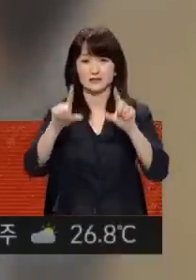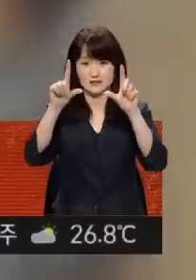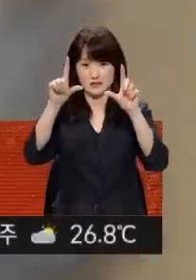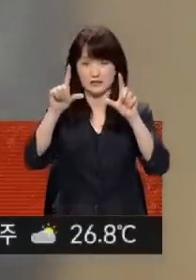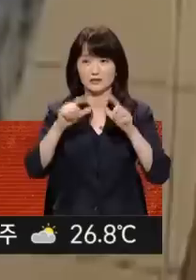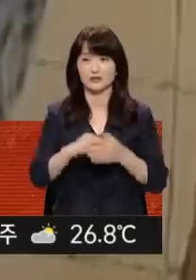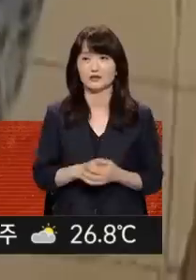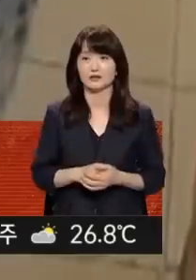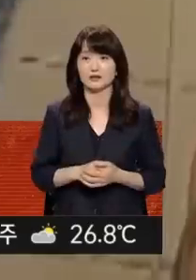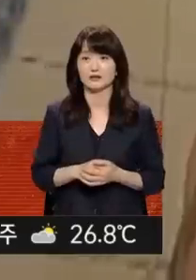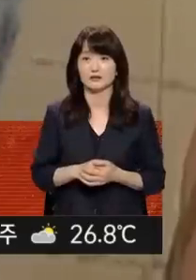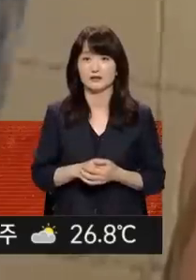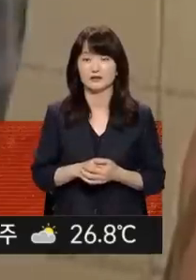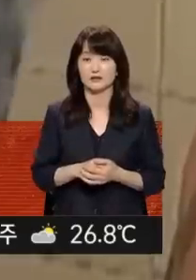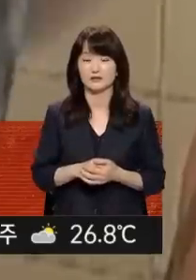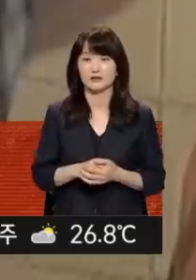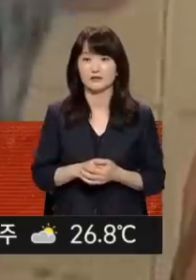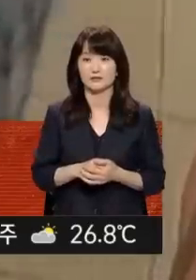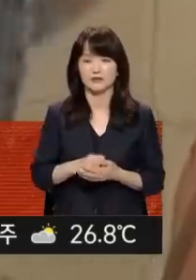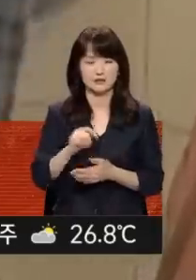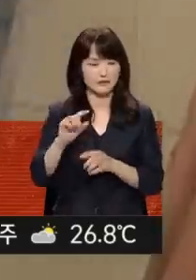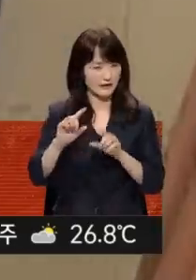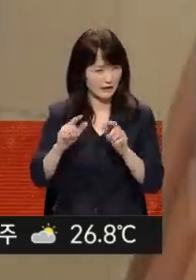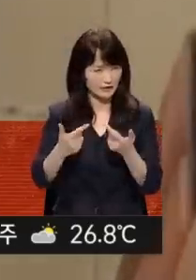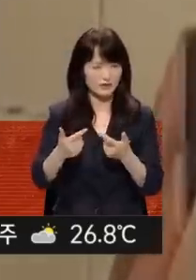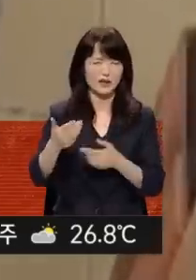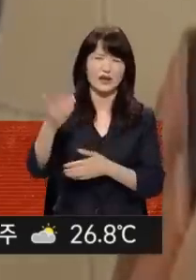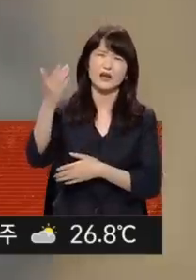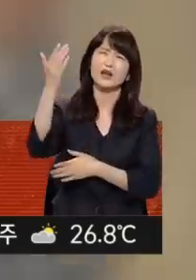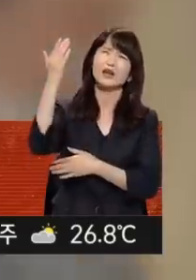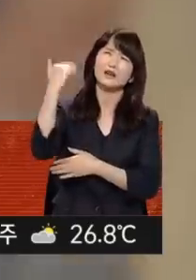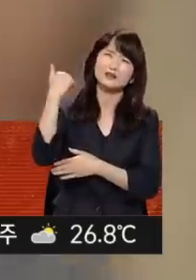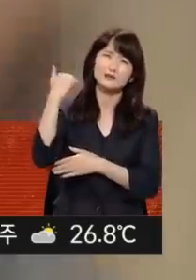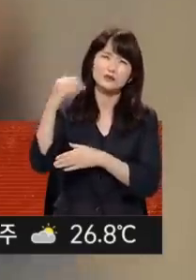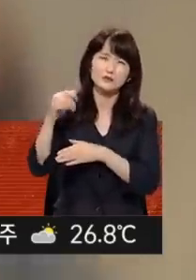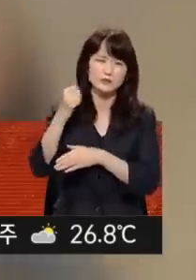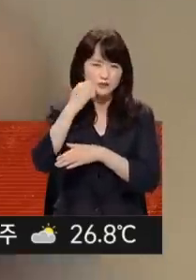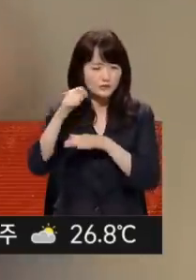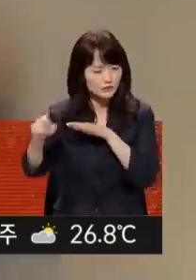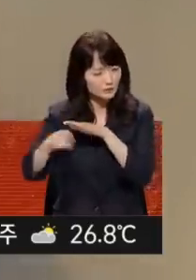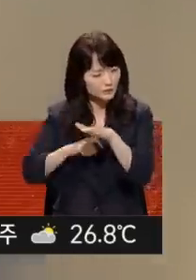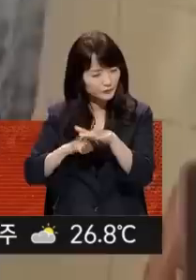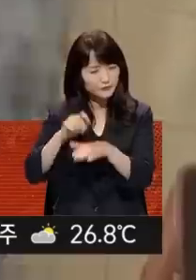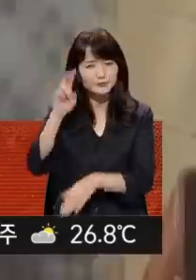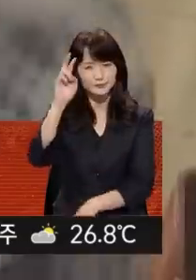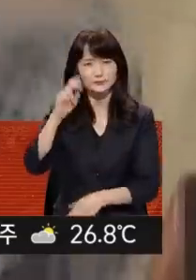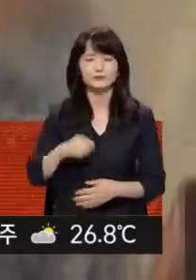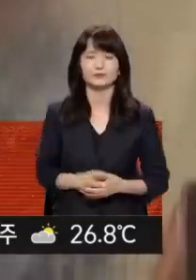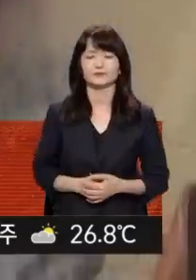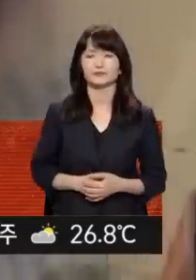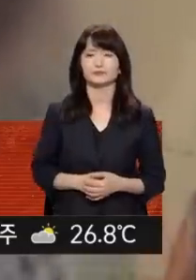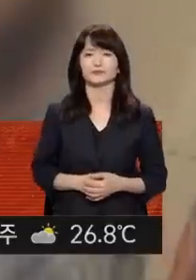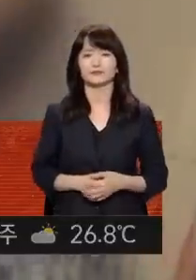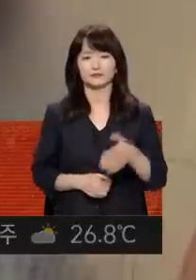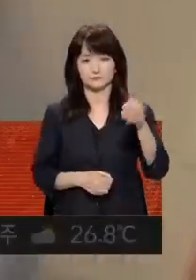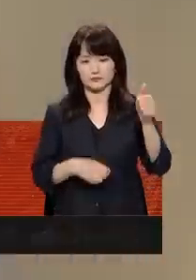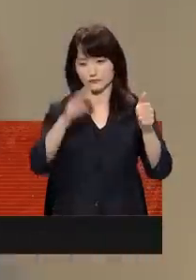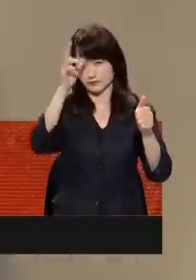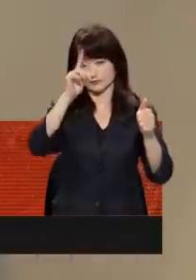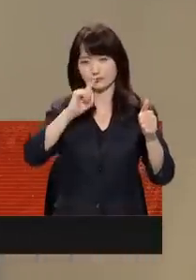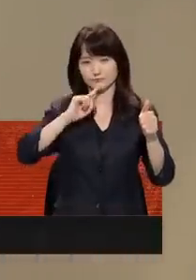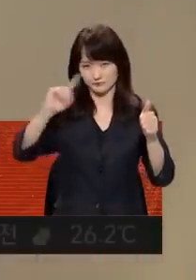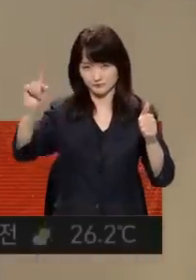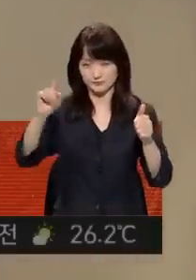이겠죠 이전에도 했을 수 있다는 생각이 들어서 경찰을 일단 경찰에 신고한 상태인데요